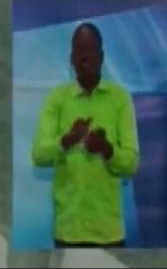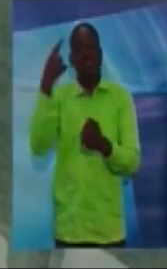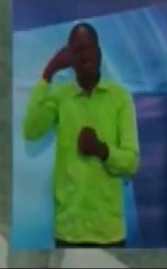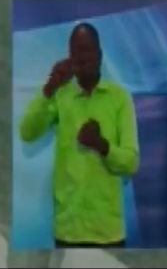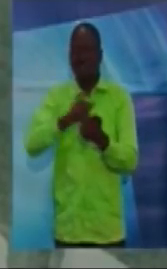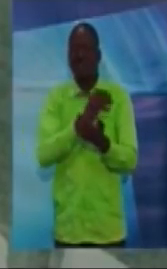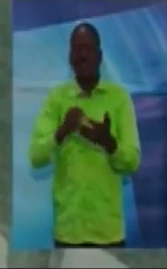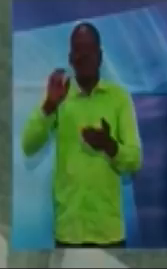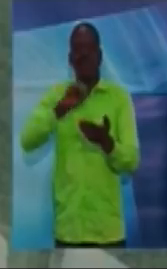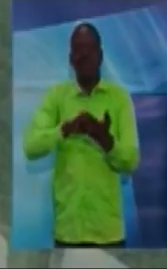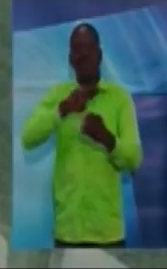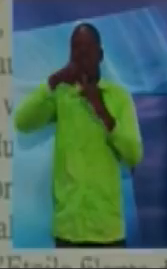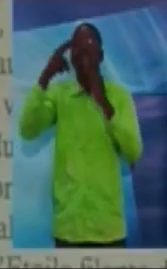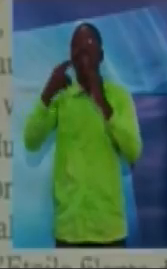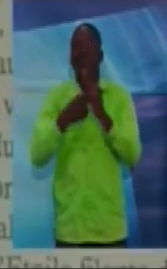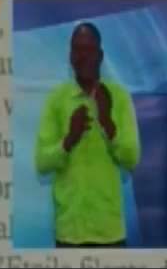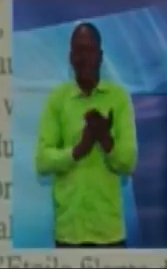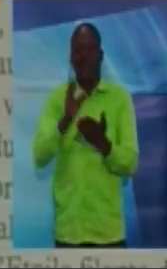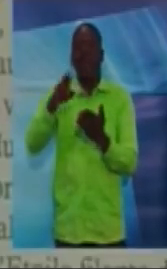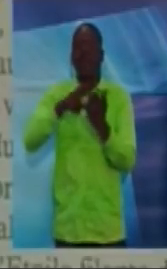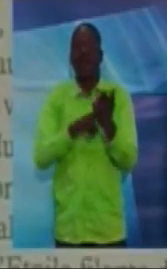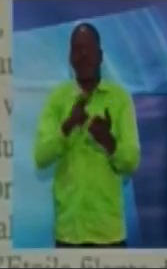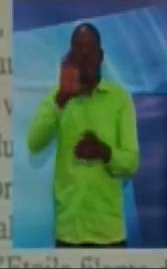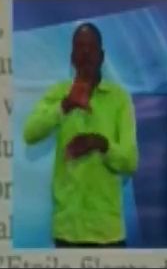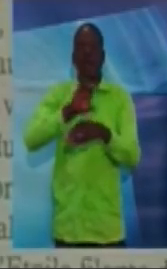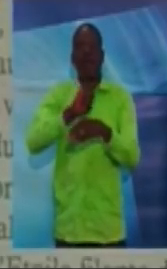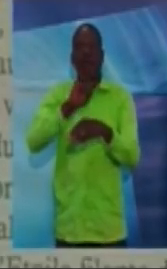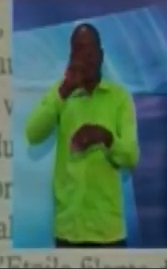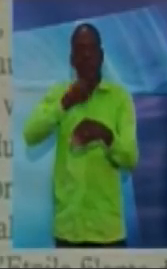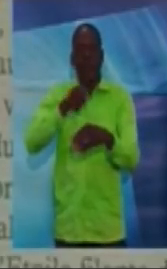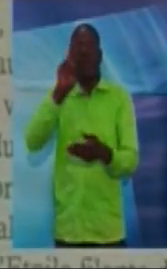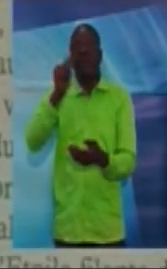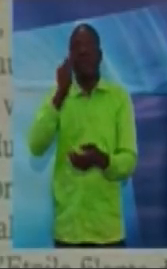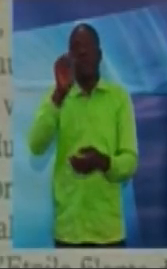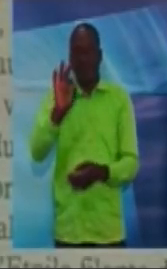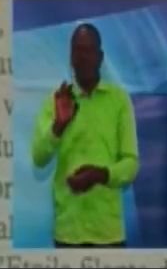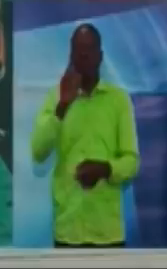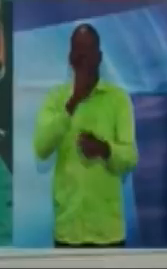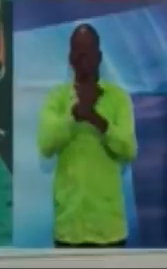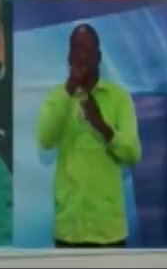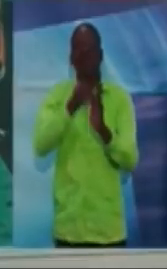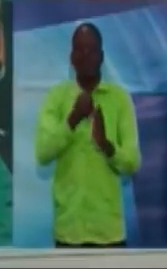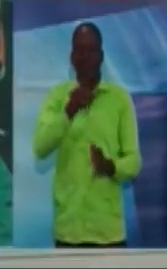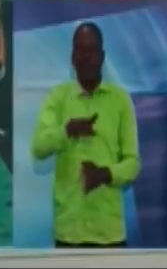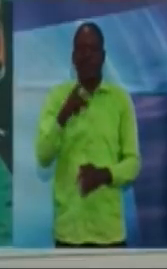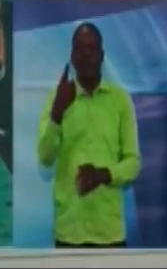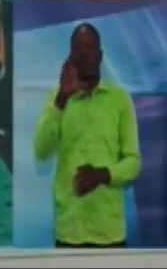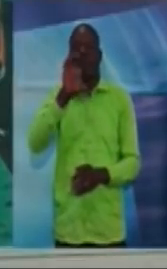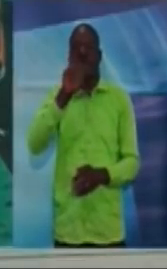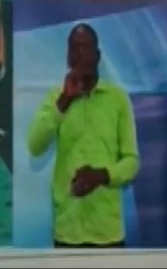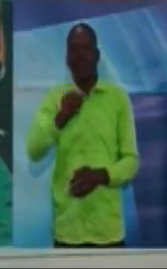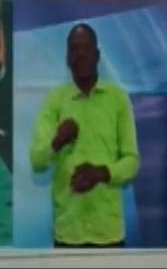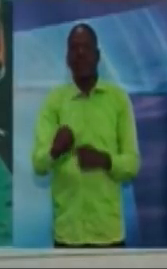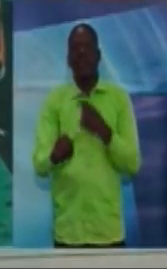débâcle qualificative par rapport à la CAN 2019. Justement, cette 32e CAN, poursuit notre